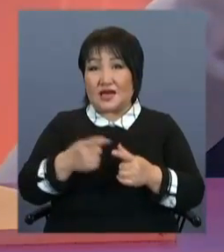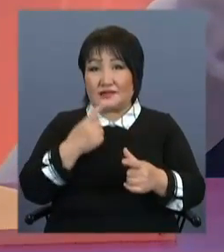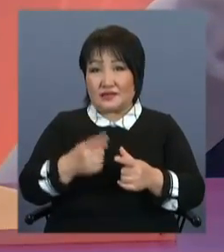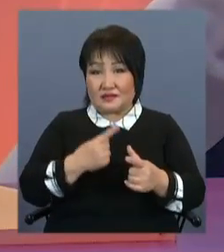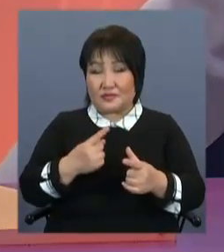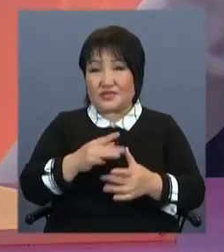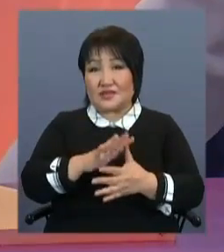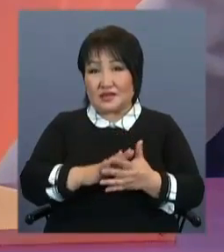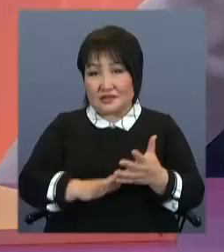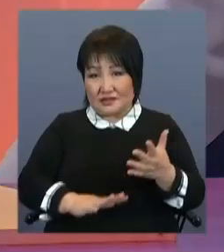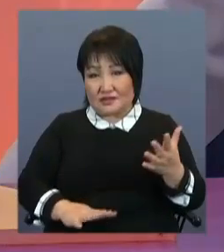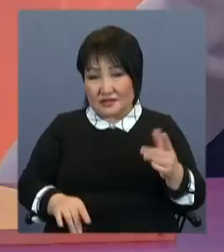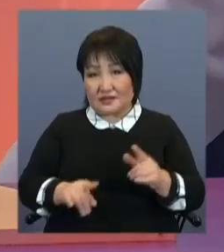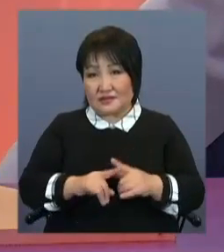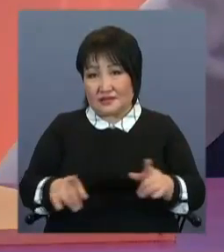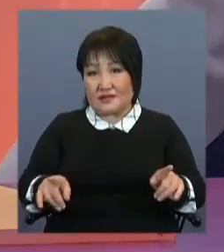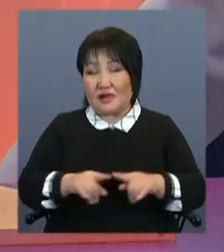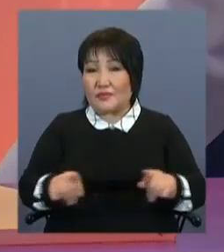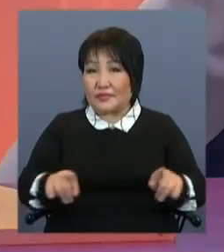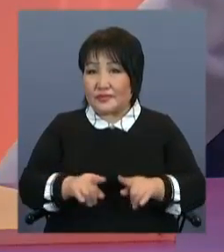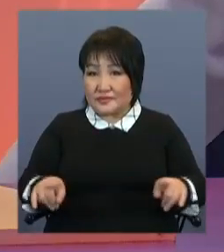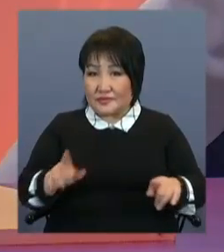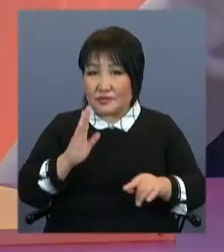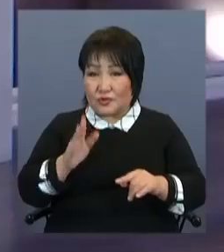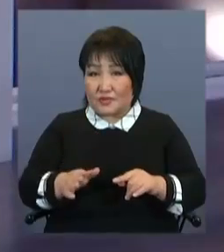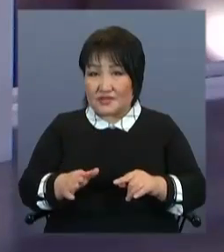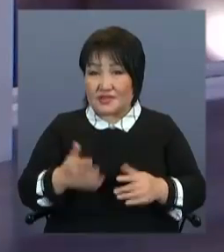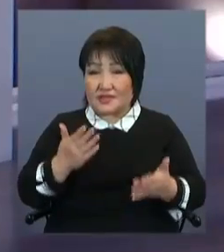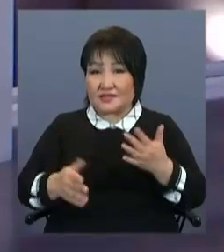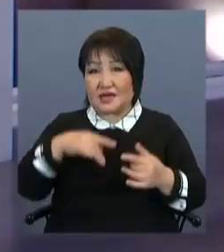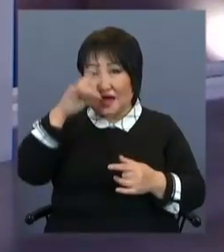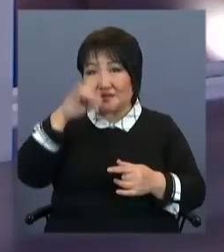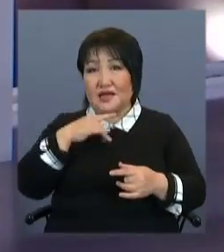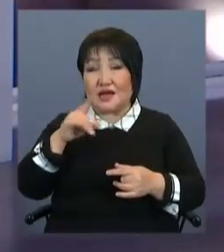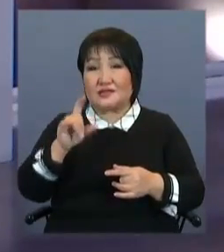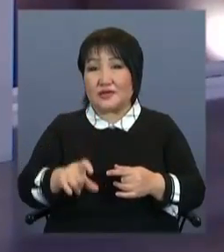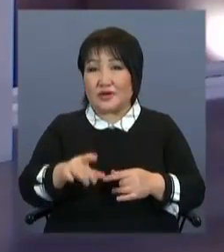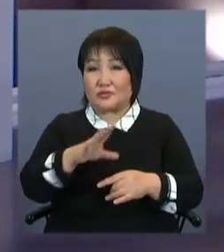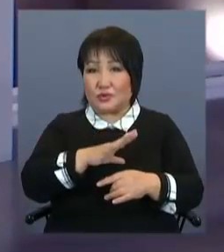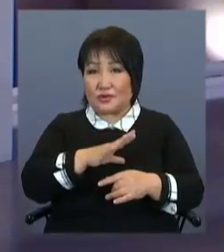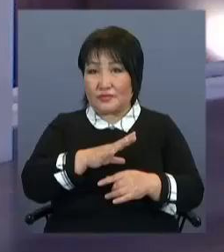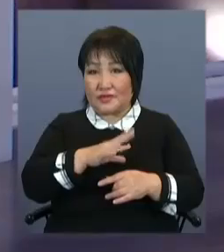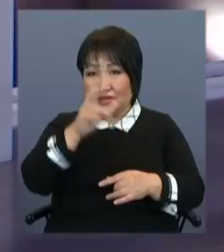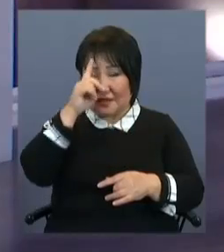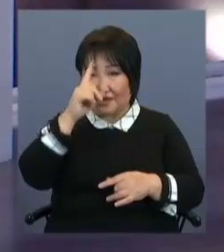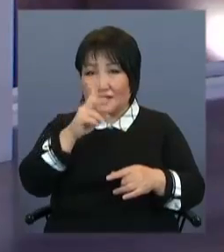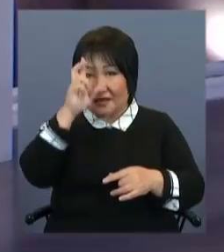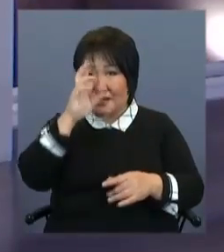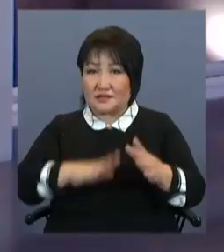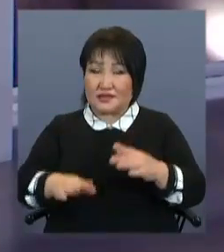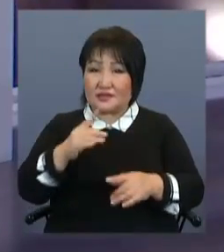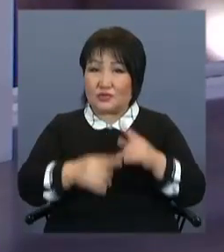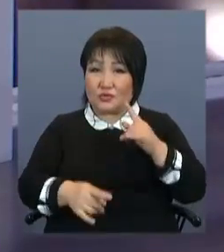жүргіміз керек. Негізінде қазақ азамат боламын, ел қорғаушысы боламын десе,